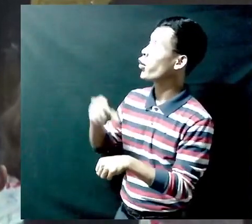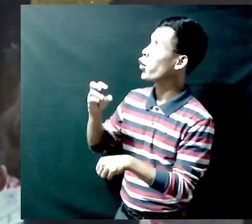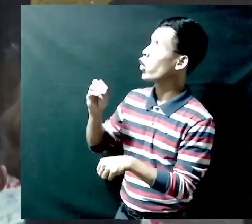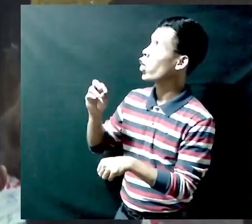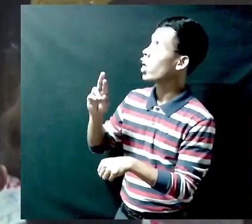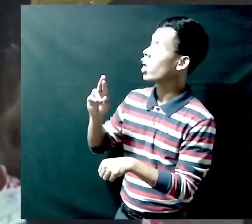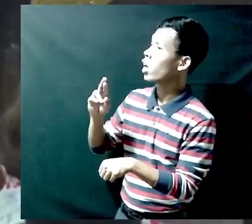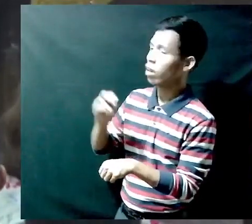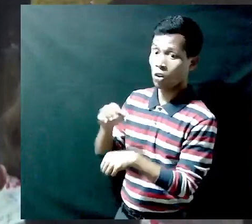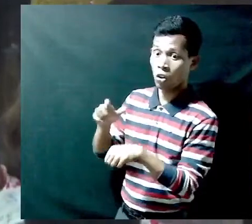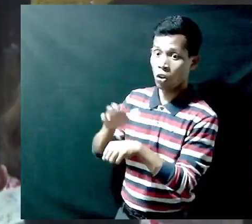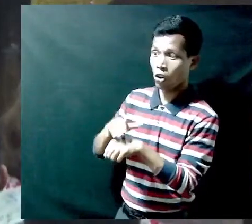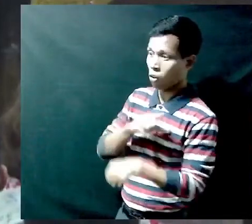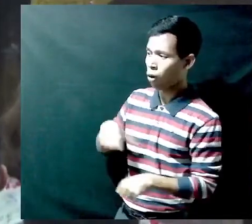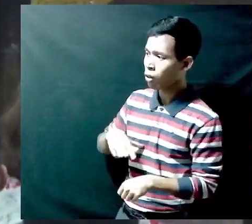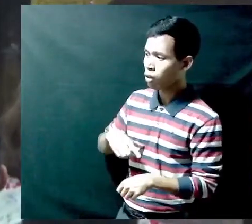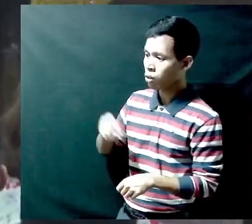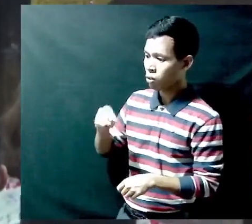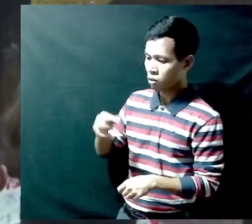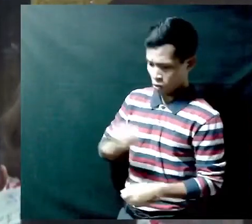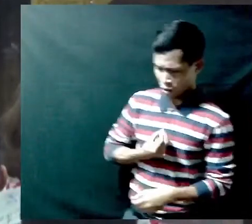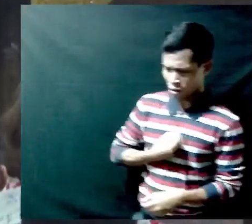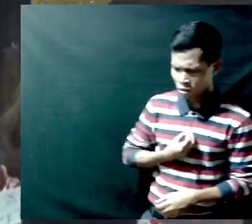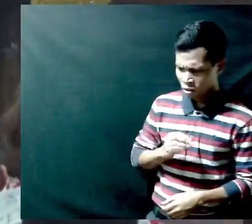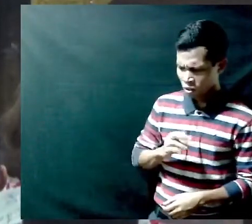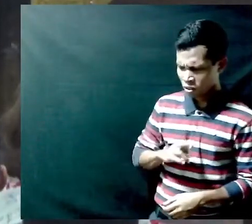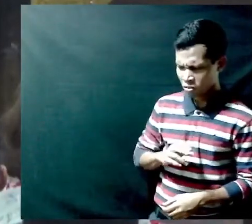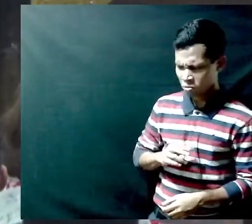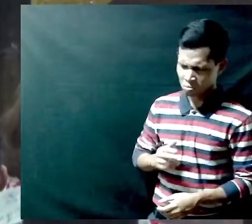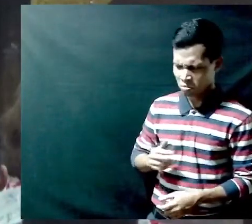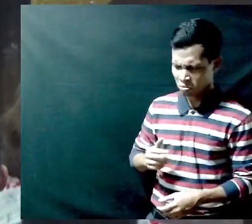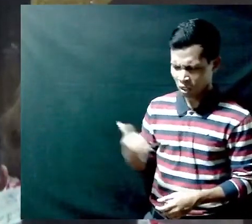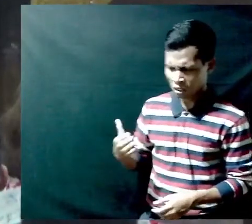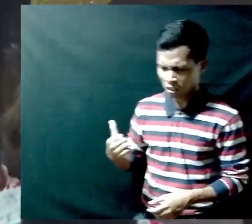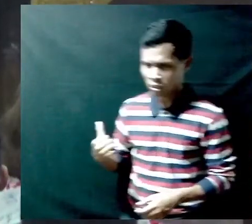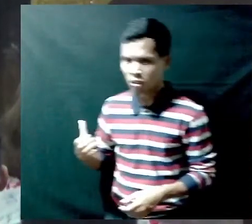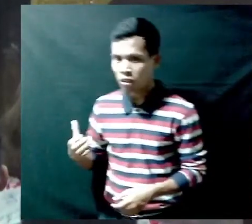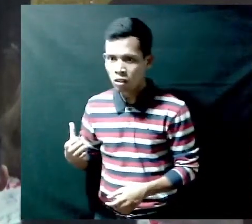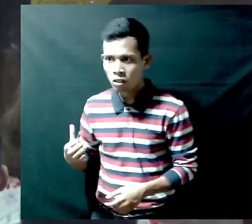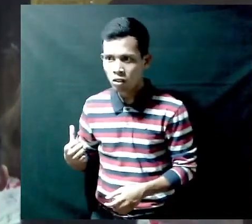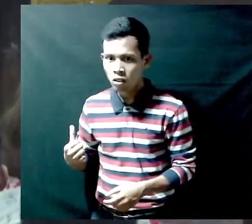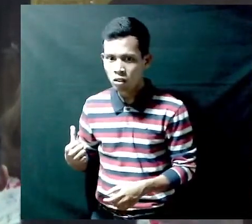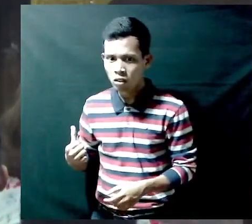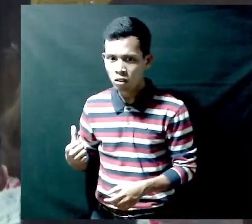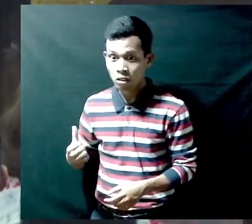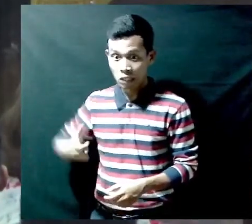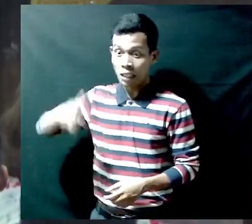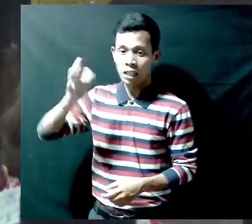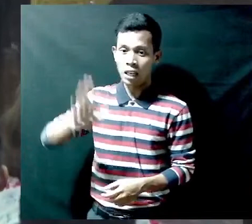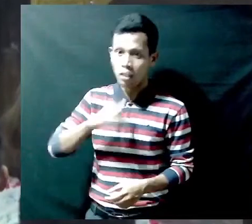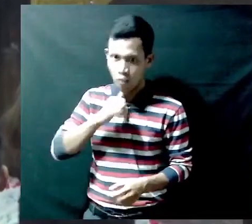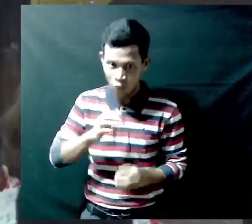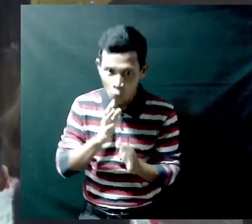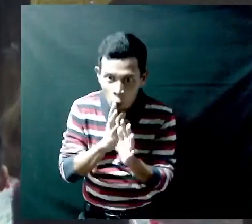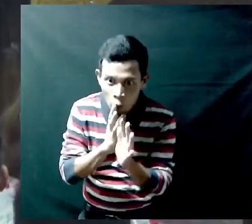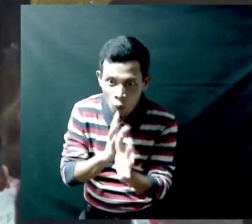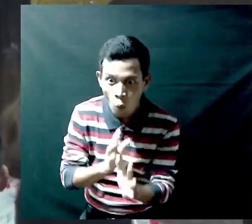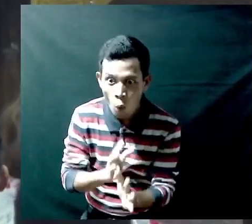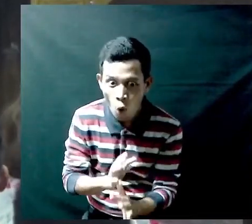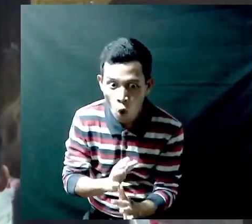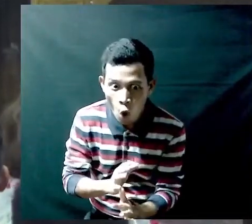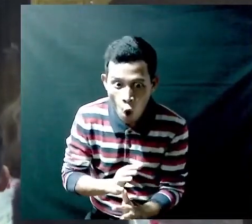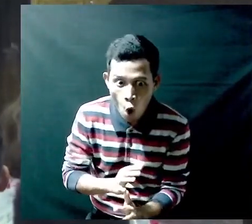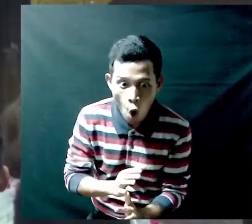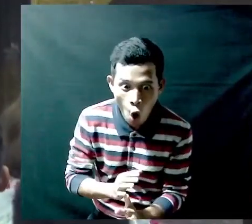Na paano ka magkakaroon ng sensitivity sa tinig ni Lord? Hindi naman siya mag-extra revelation sa iyong, Hoy,